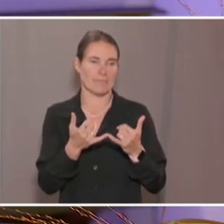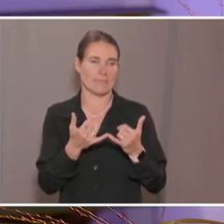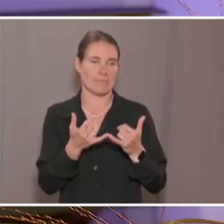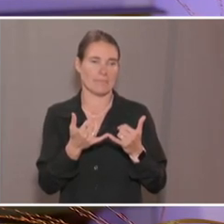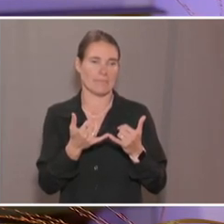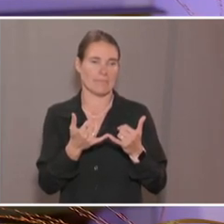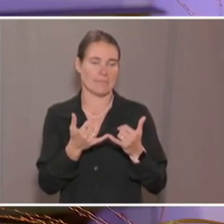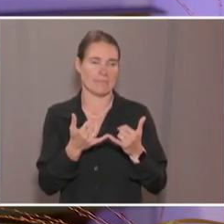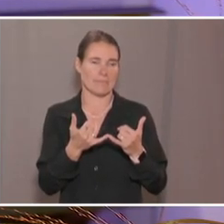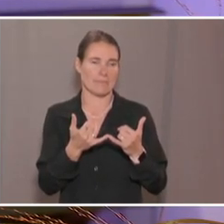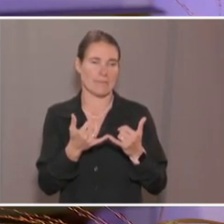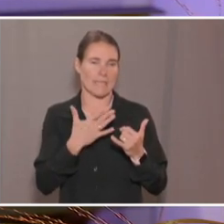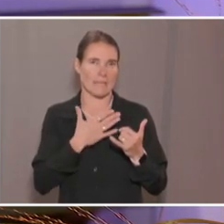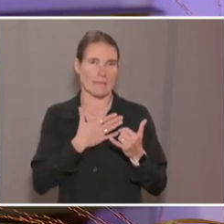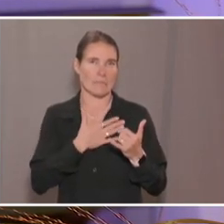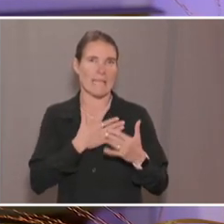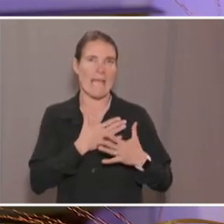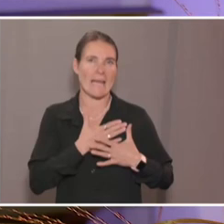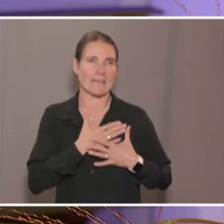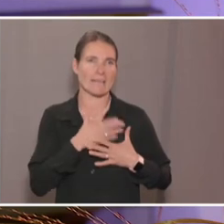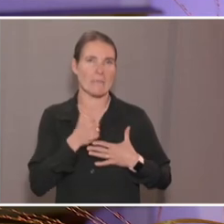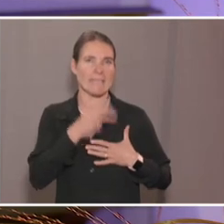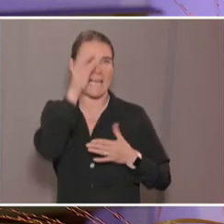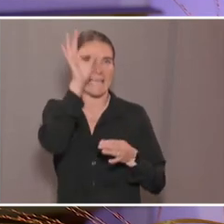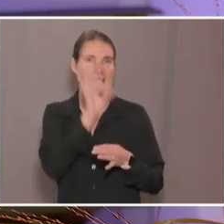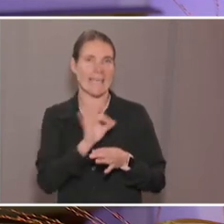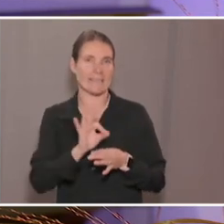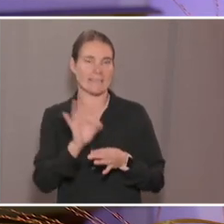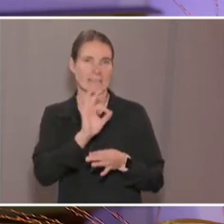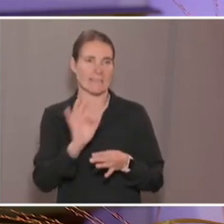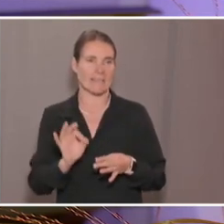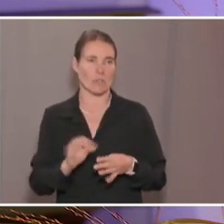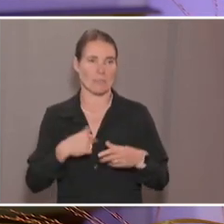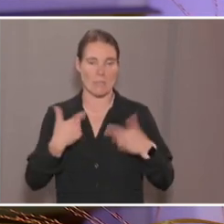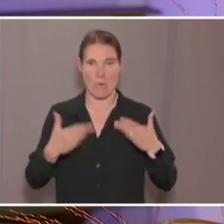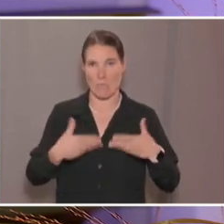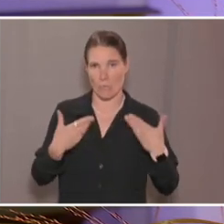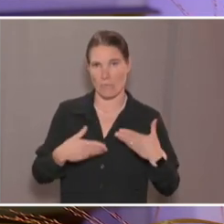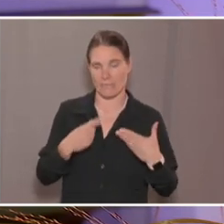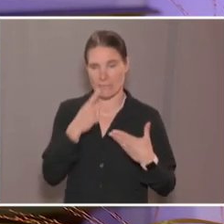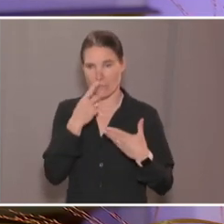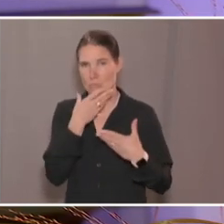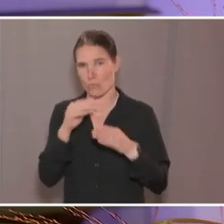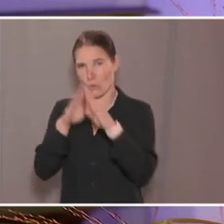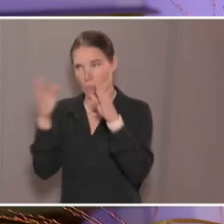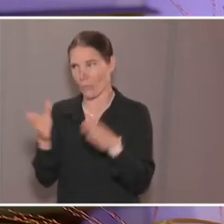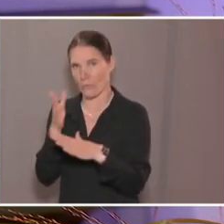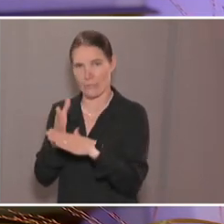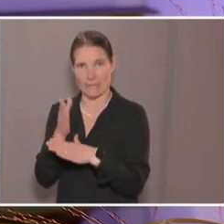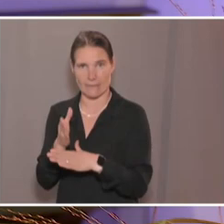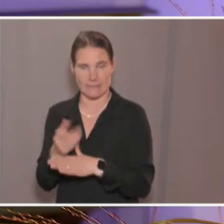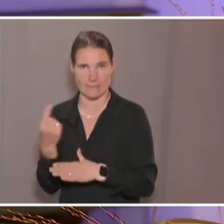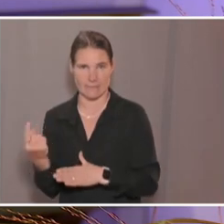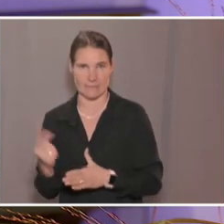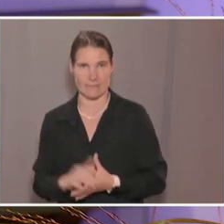Anlässen mal zu sprechen, weil ich eigentlich von Herzen her eine Architektin bin und mich immer freue, wenn so schöne Gebäude fertig werden. Und dieses Gebäude hatte